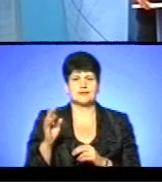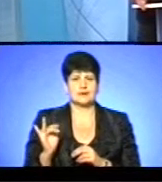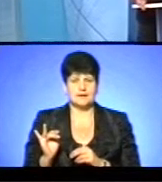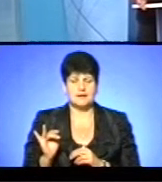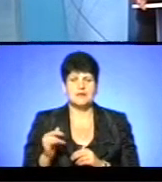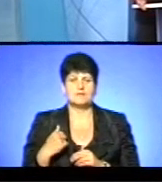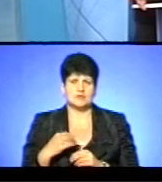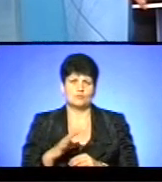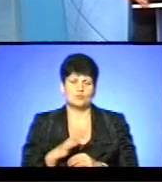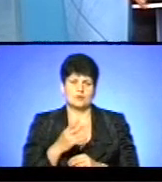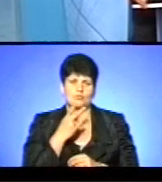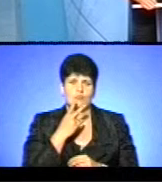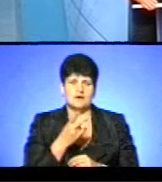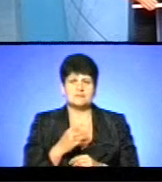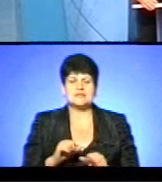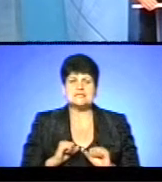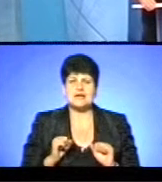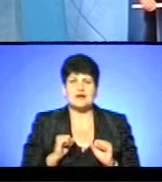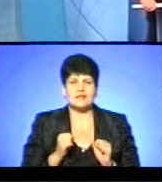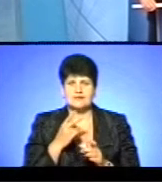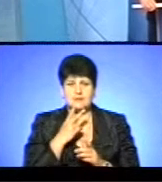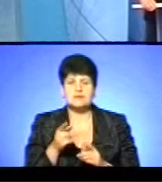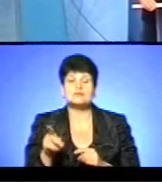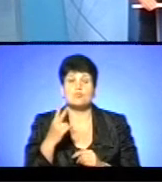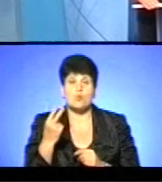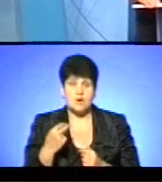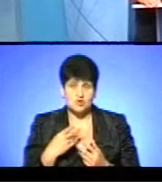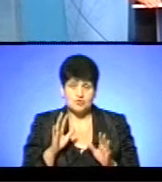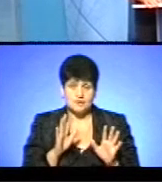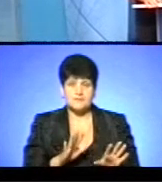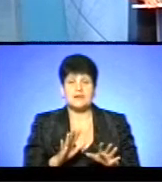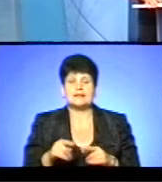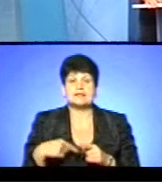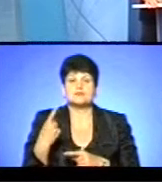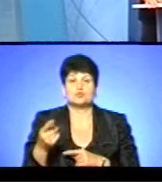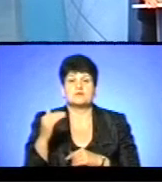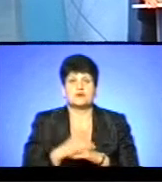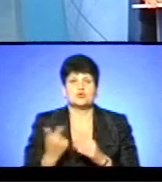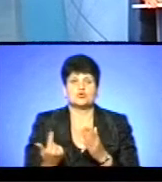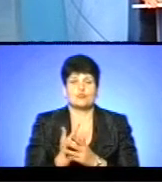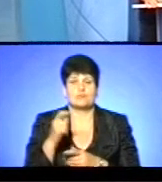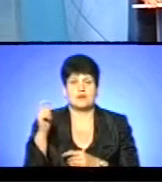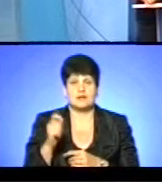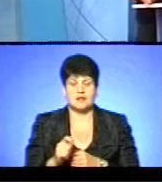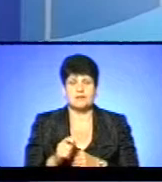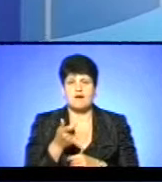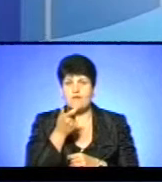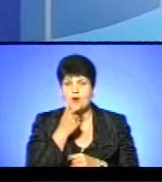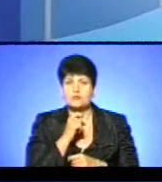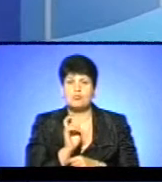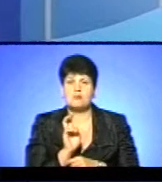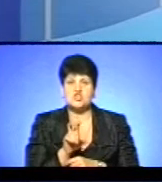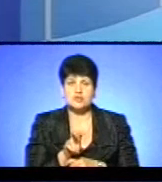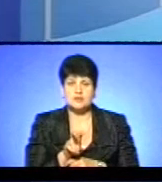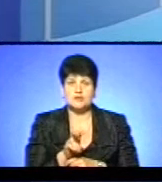ми старалися не бути непоміченими, вони нас бачили. Наступний вечір ми повторно приїхали, вже були акуратно, зайшли,